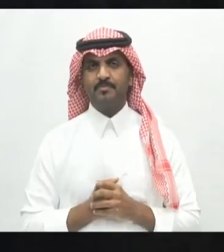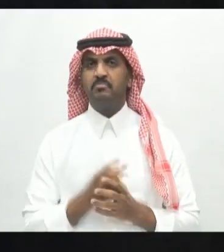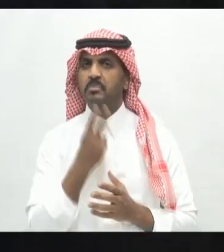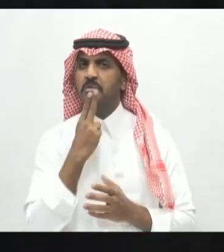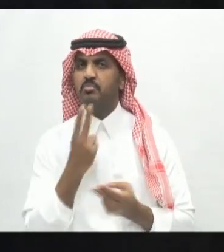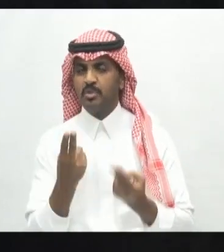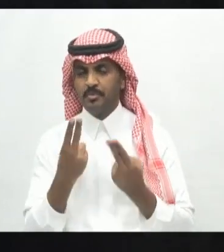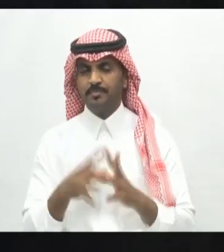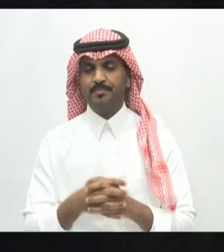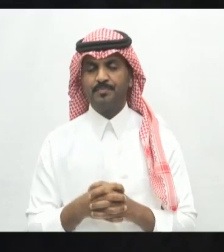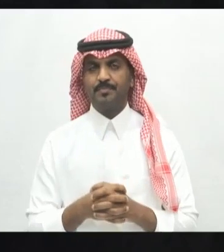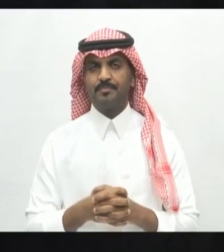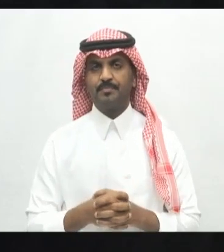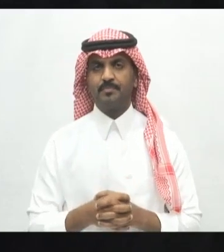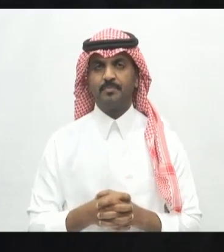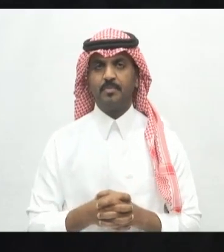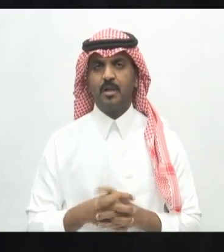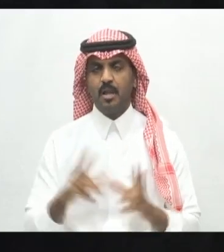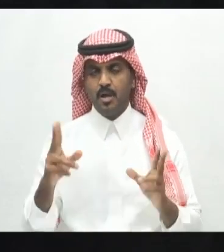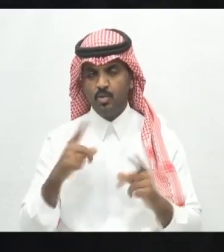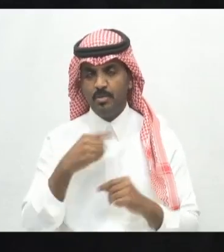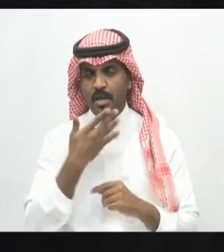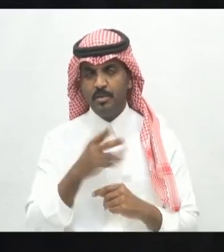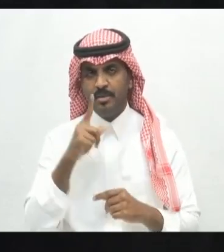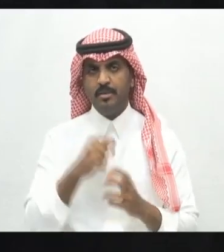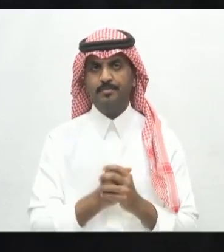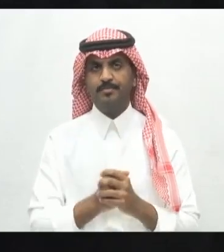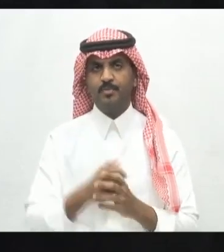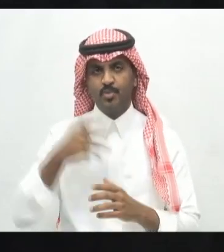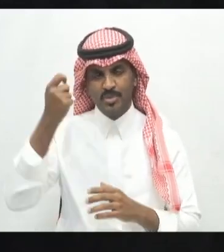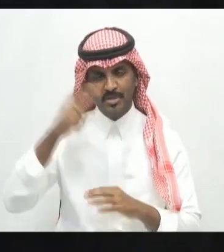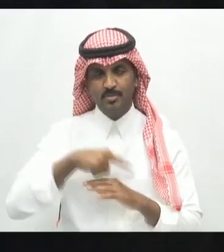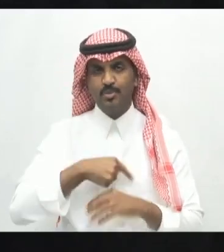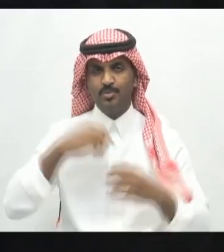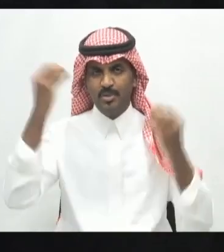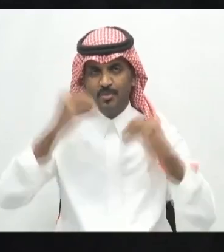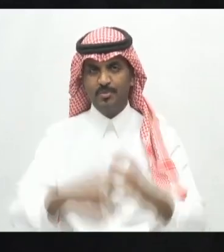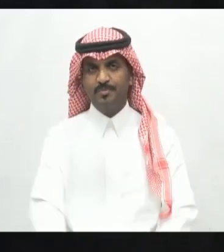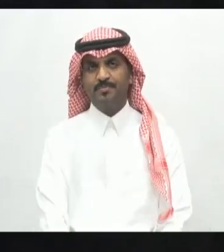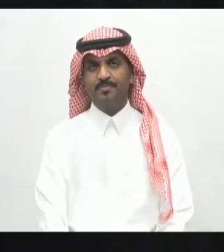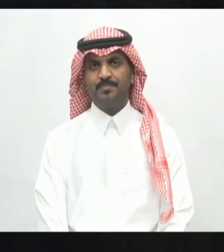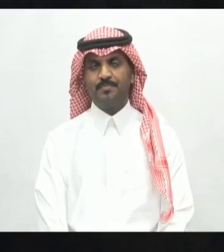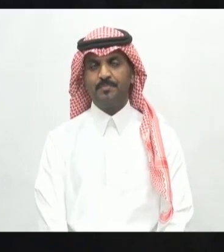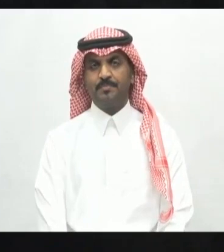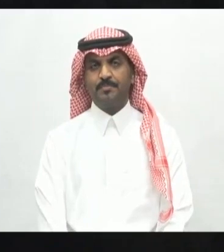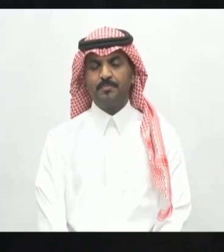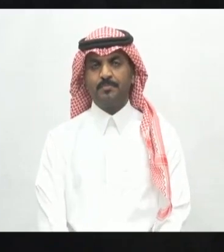المتابعه وحسن المشاهده القاكم على خير باذن الله تعالى والسلام عليكم ورحمه الله تعالى وبركاته